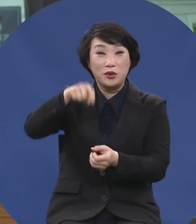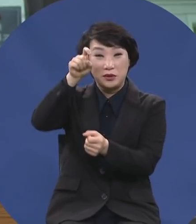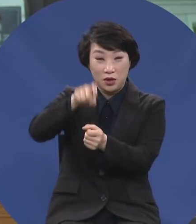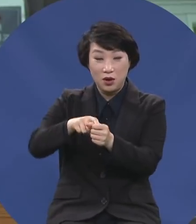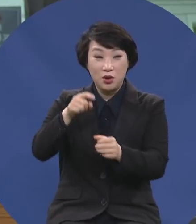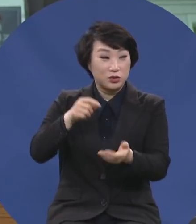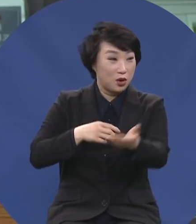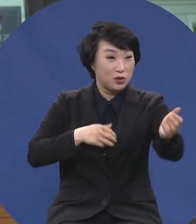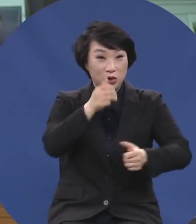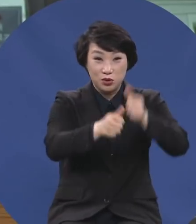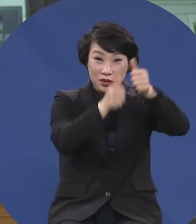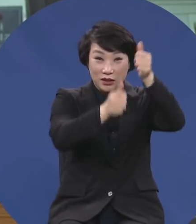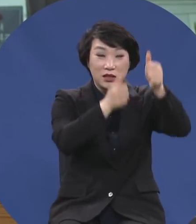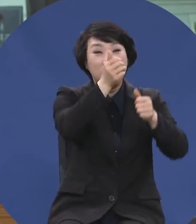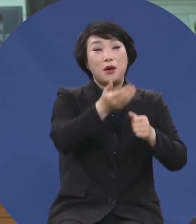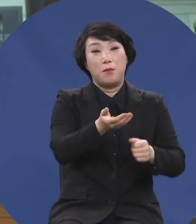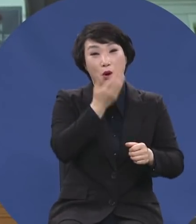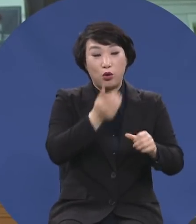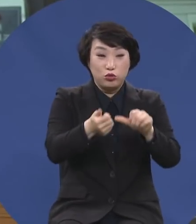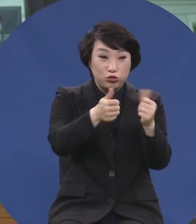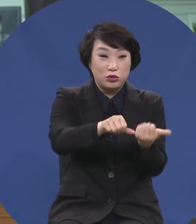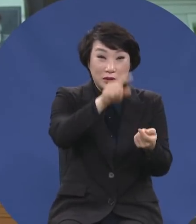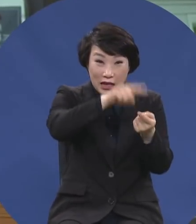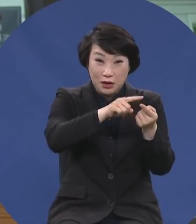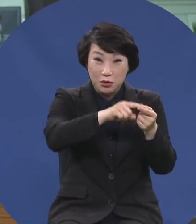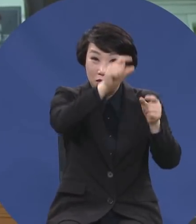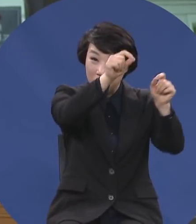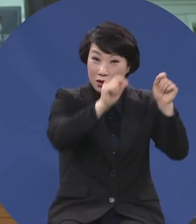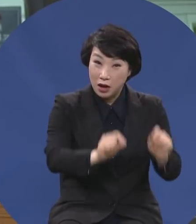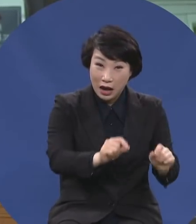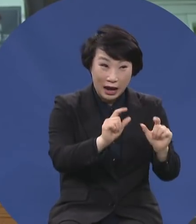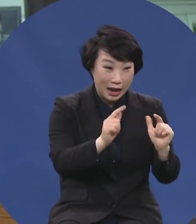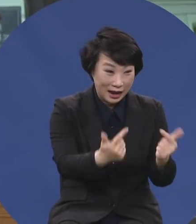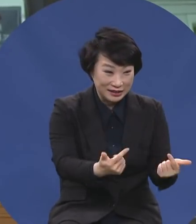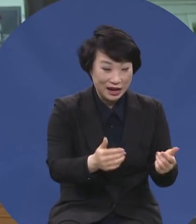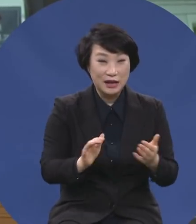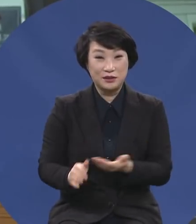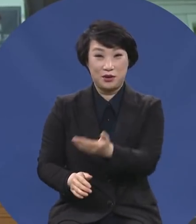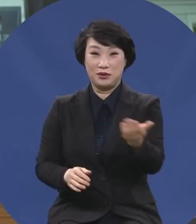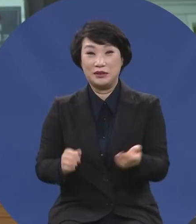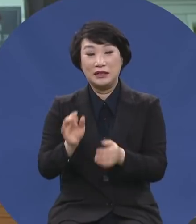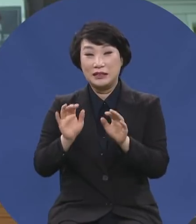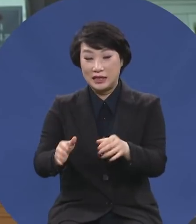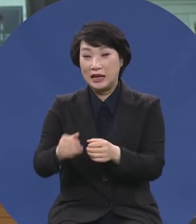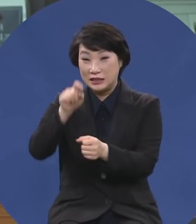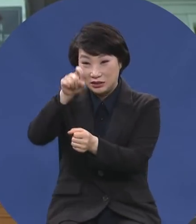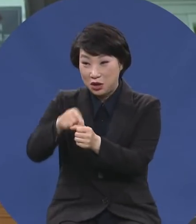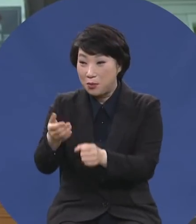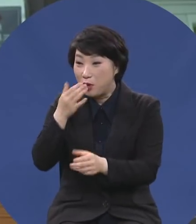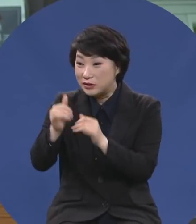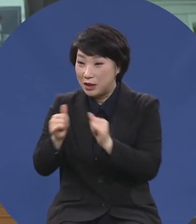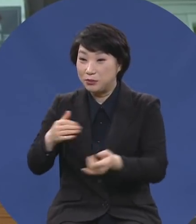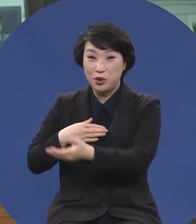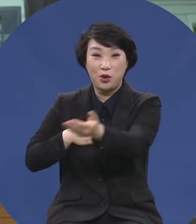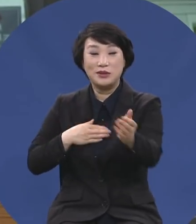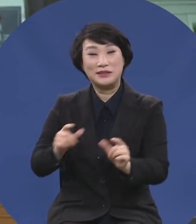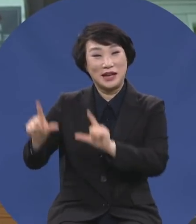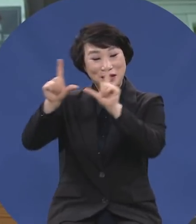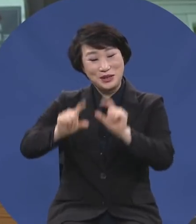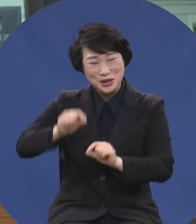떡이니 조상들이 먹고도 죽은 그것 같지 아니하여 이 떡을 먹는 자는